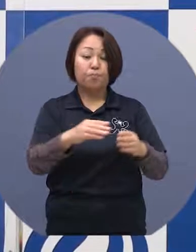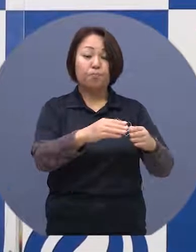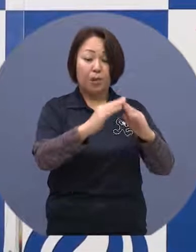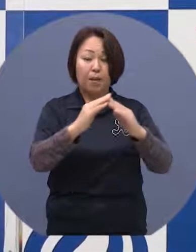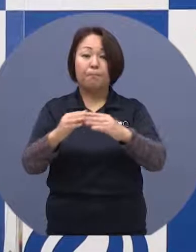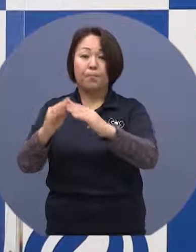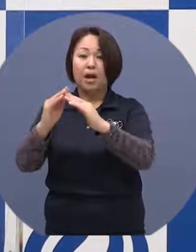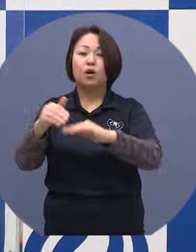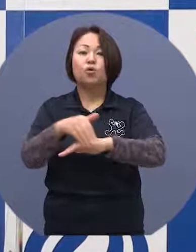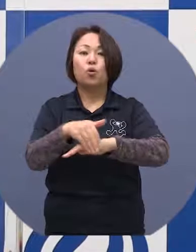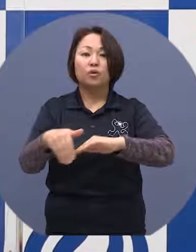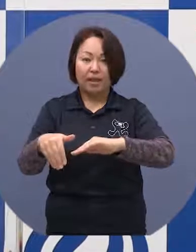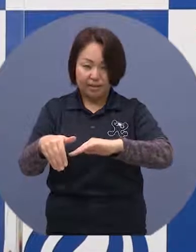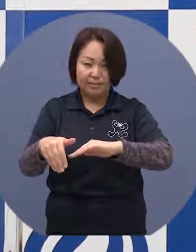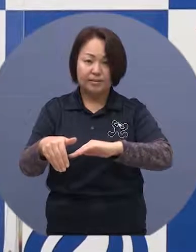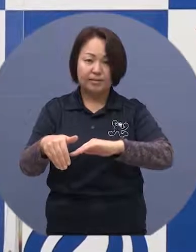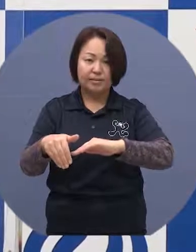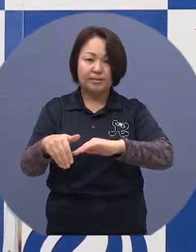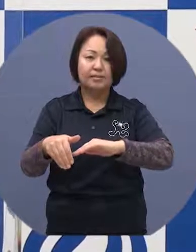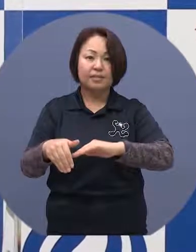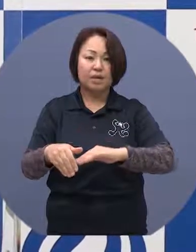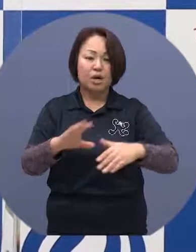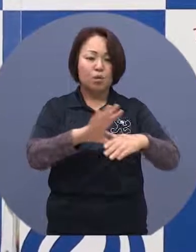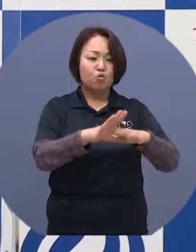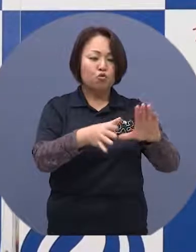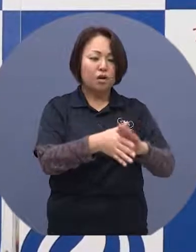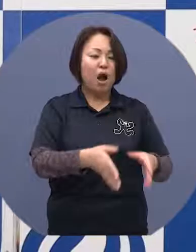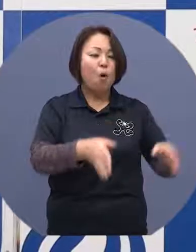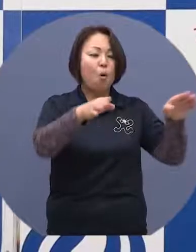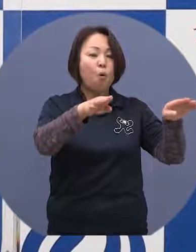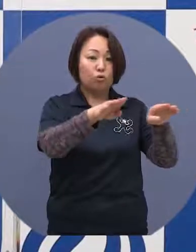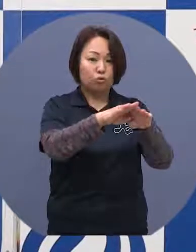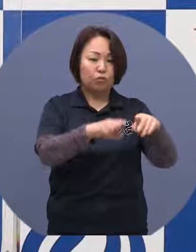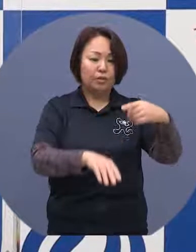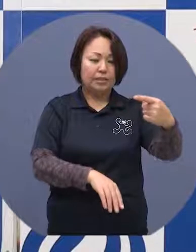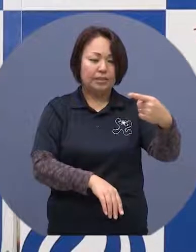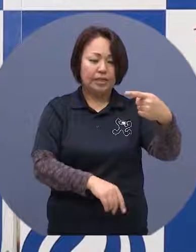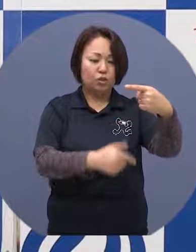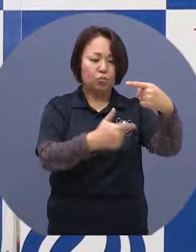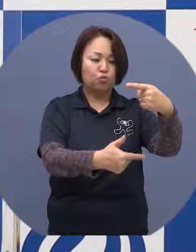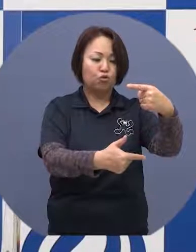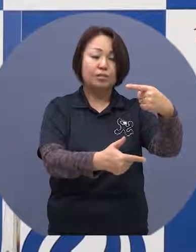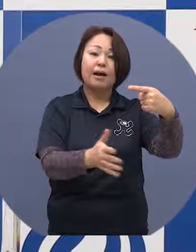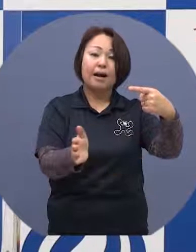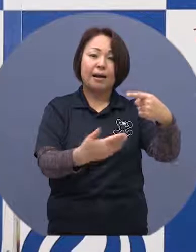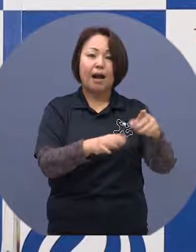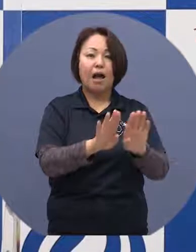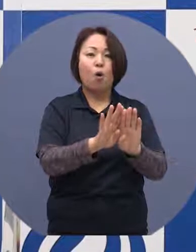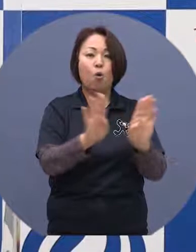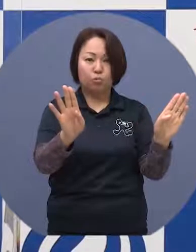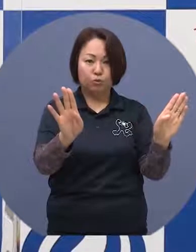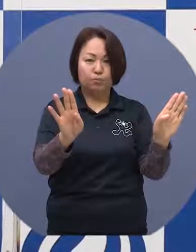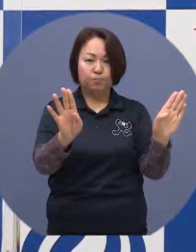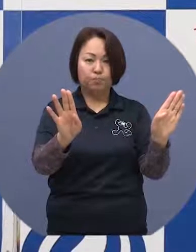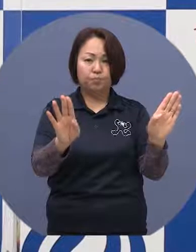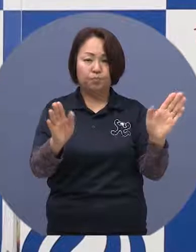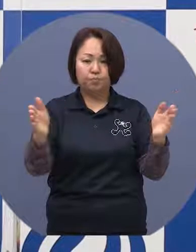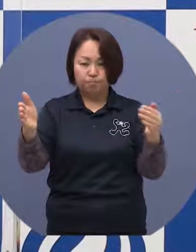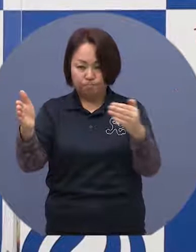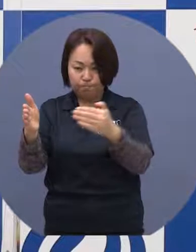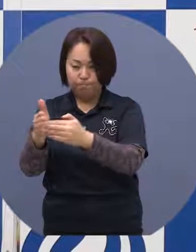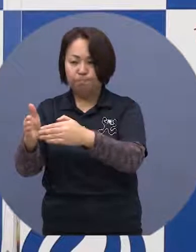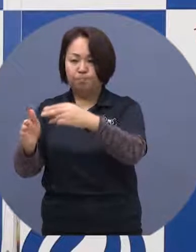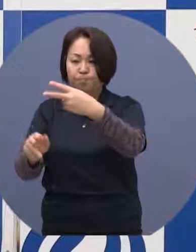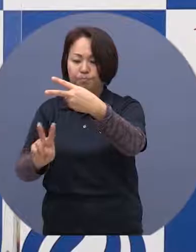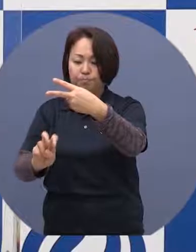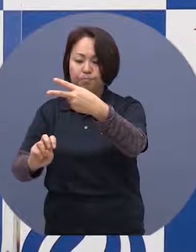ましては1月6日からああ本日から設置をさせていただきまして二月二十八日まで解説